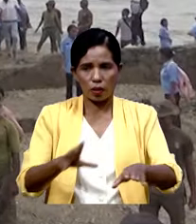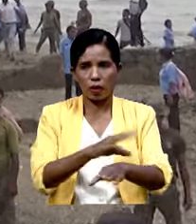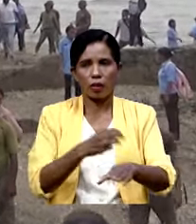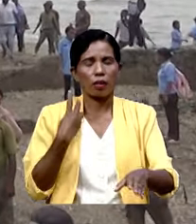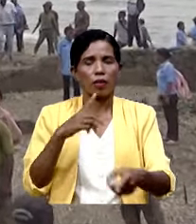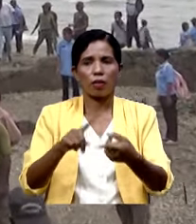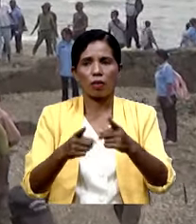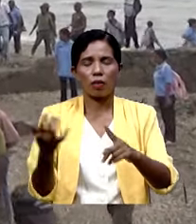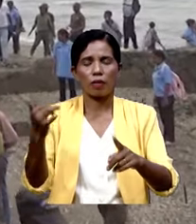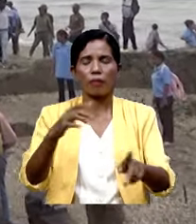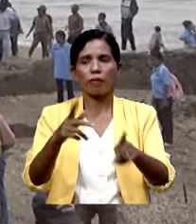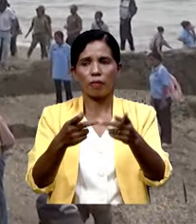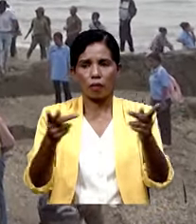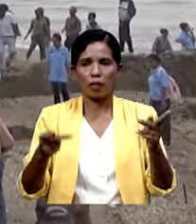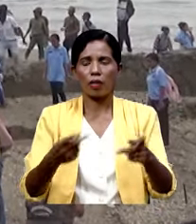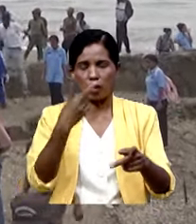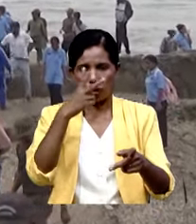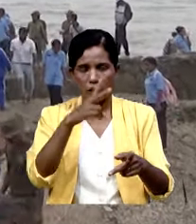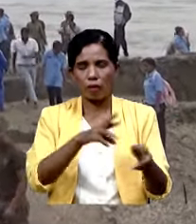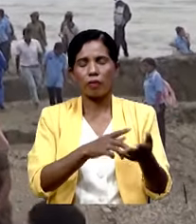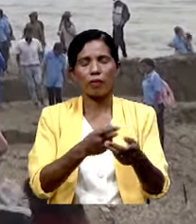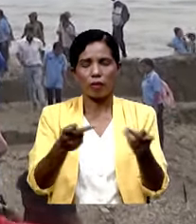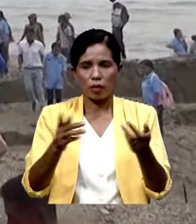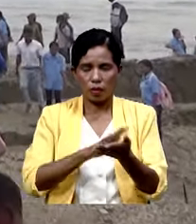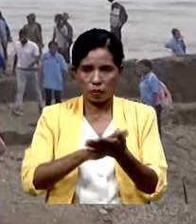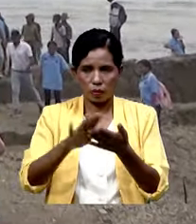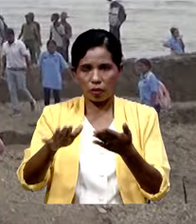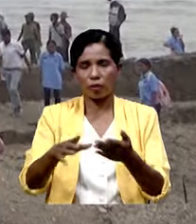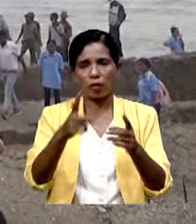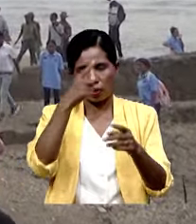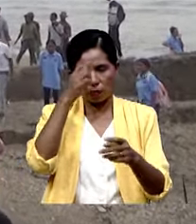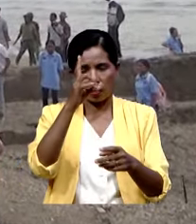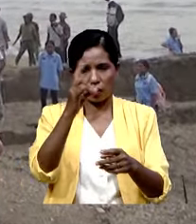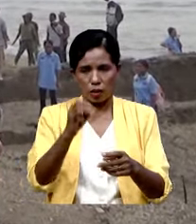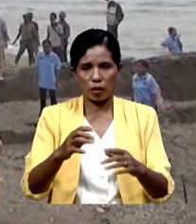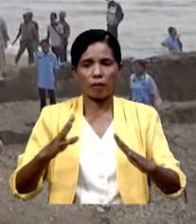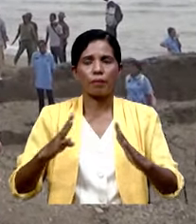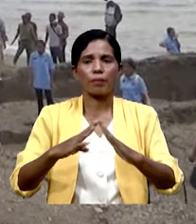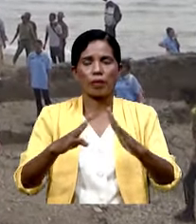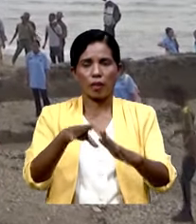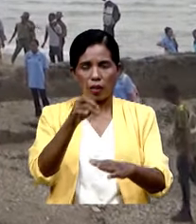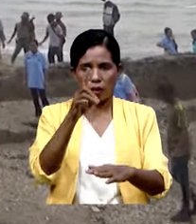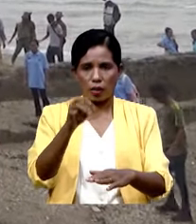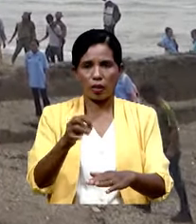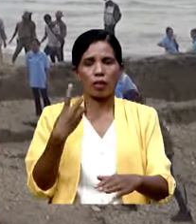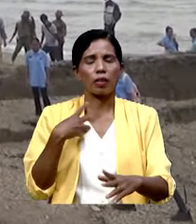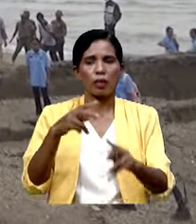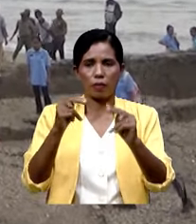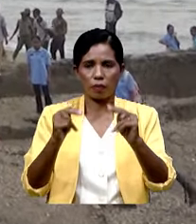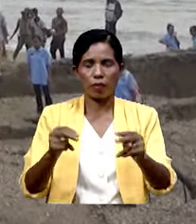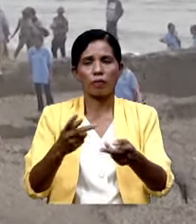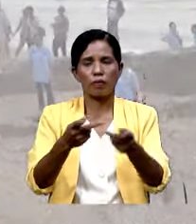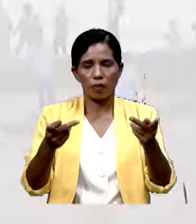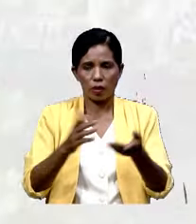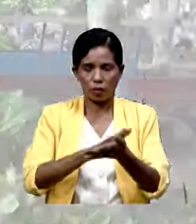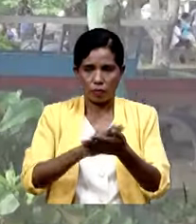mal sini turismo sira mai kari pun tuh hari anjen tasi nene tambah nih ya kapital nene ya sih dari nene kapitalnya antar kita persija iskole patine pan nene